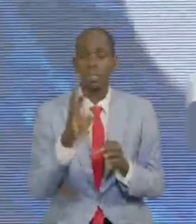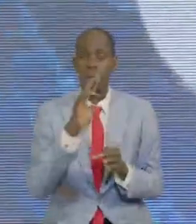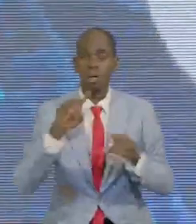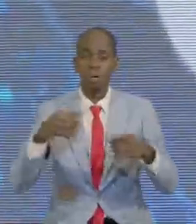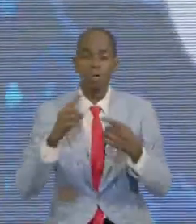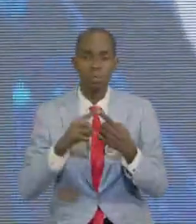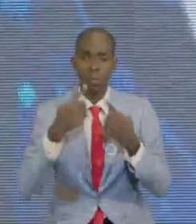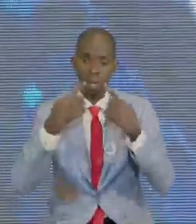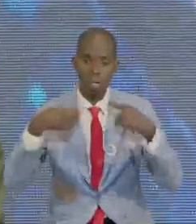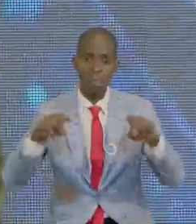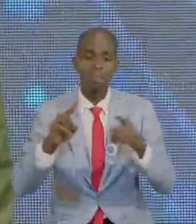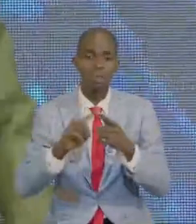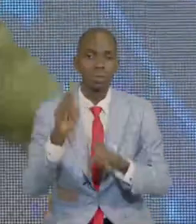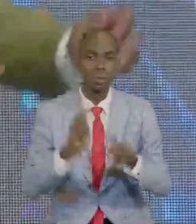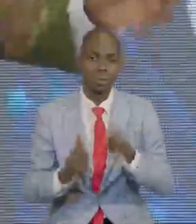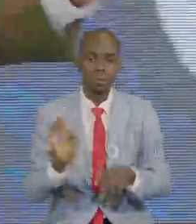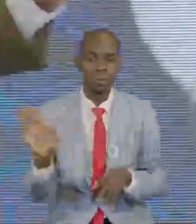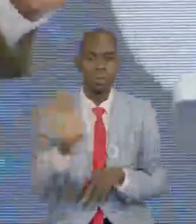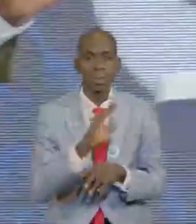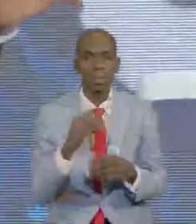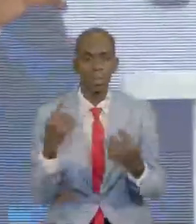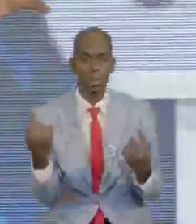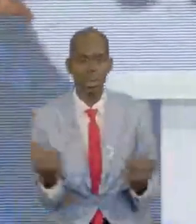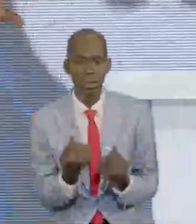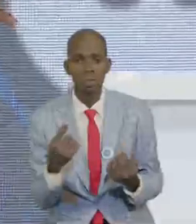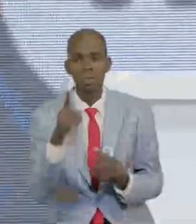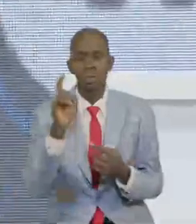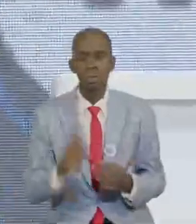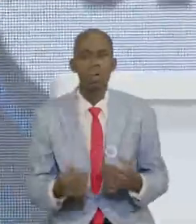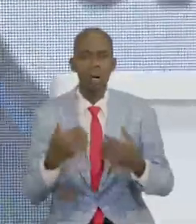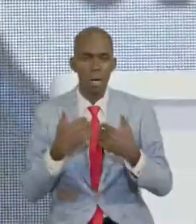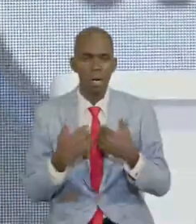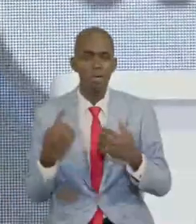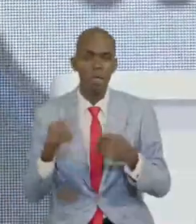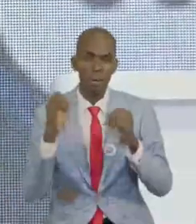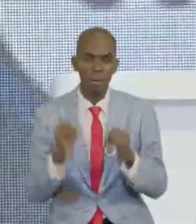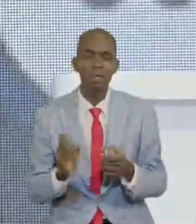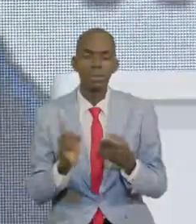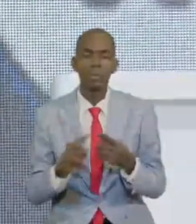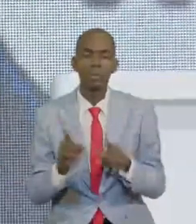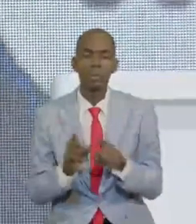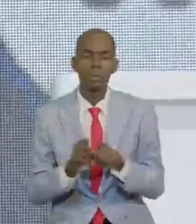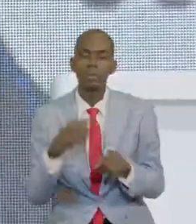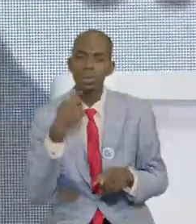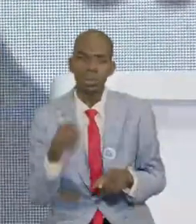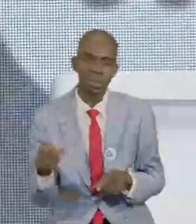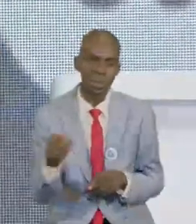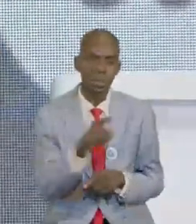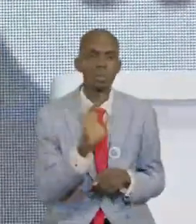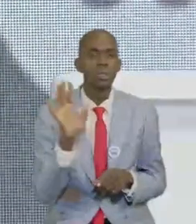them their transformation, you must have the power and the courage to declare unto them